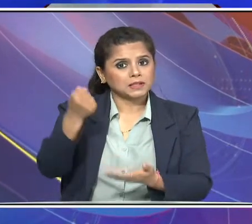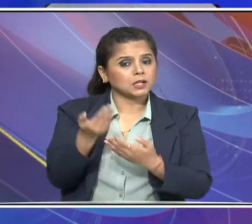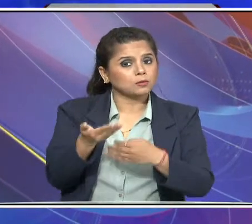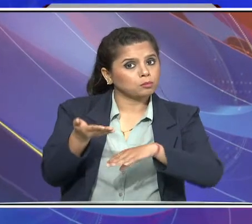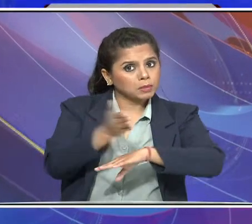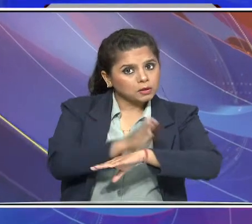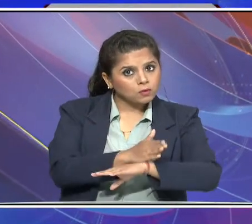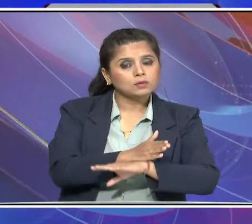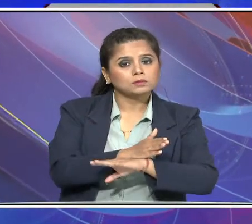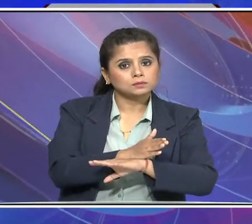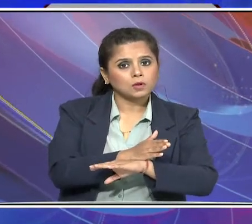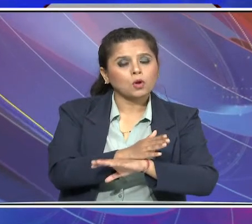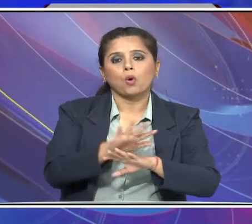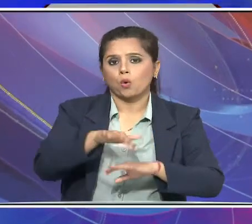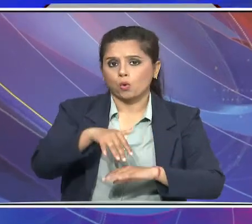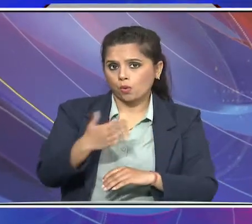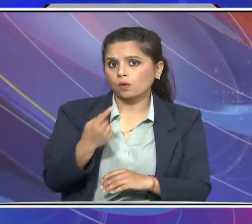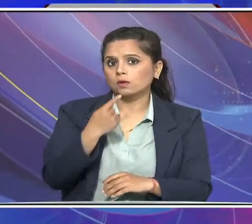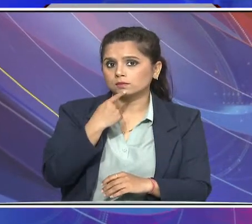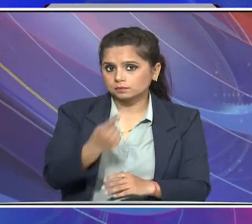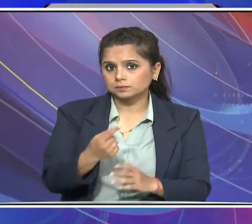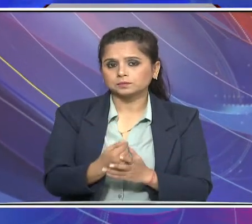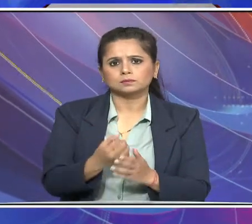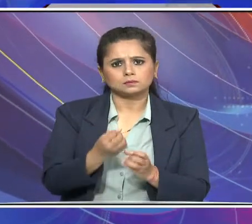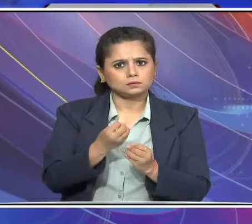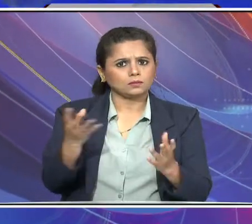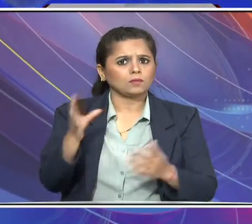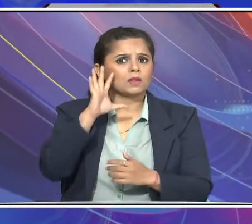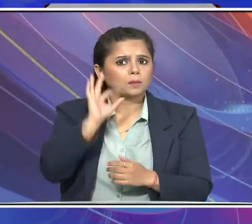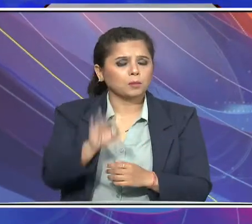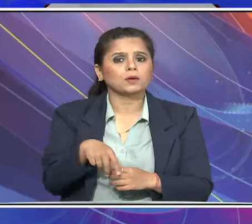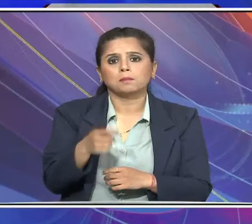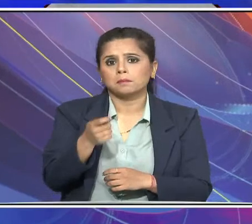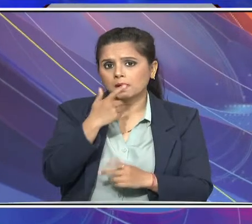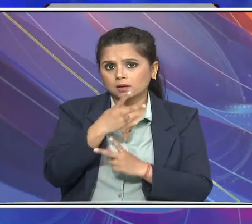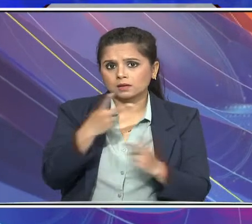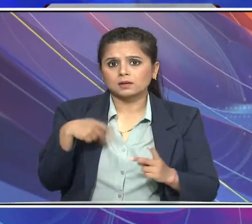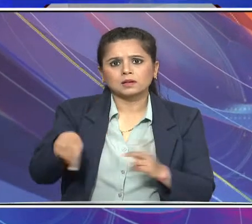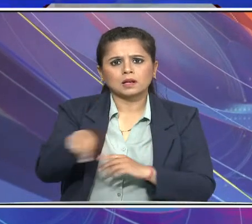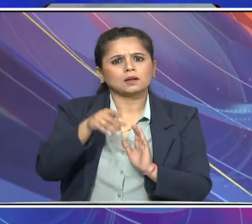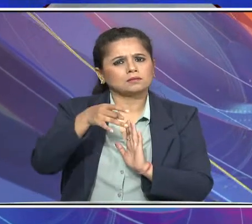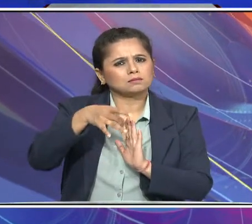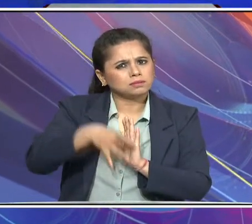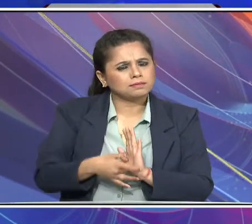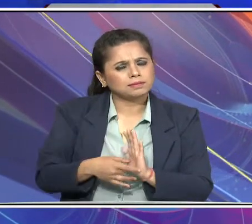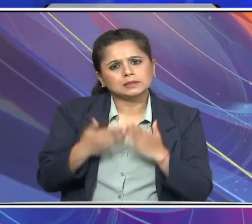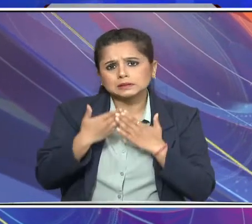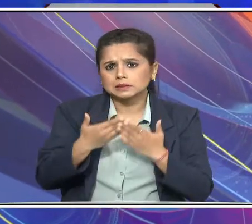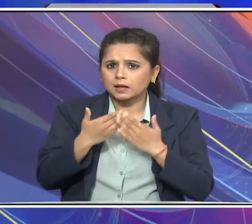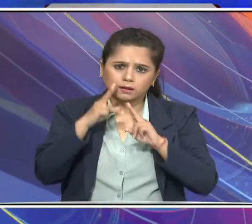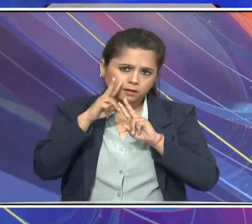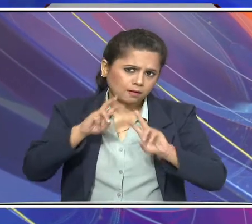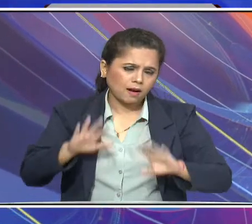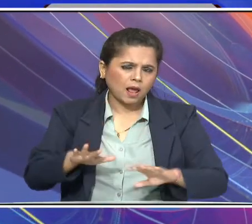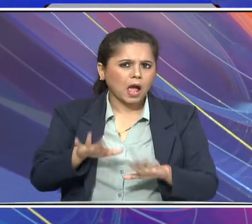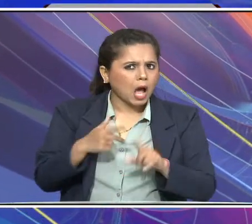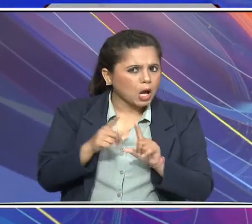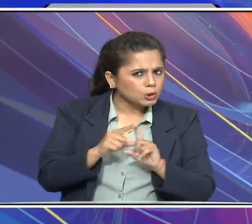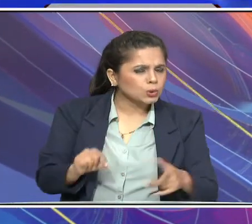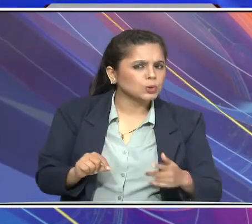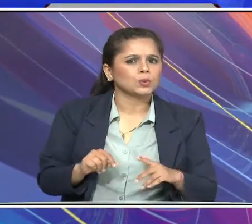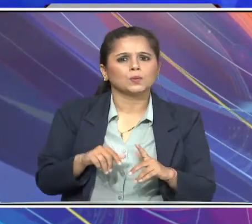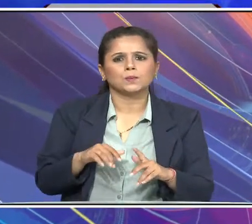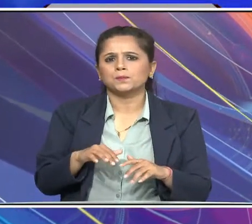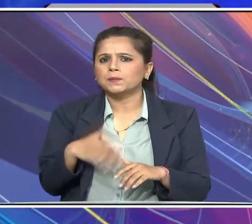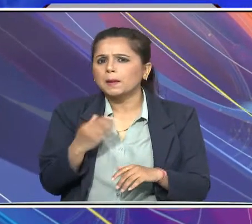और कई एसेंशियल मेडिसिन हो उसके ऊपर डीटेल्स स्टडी होता है क्या करना चाहिए कैसी